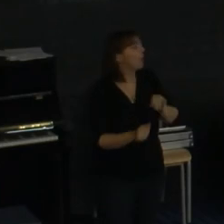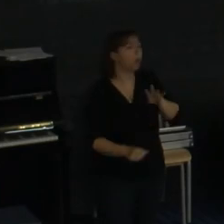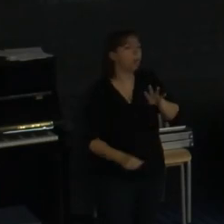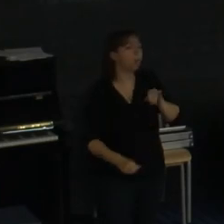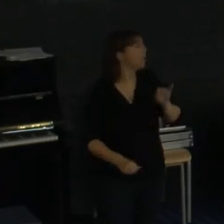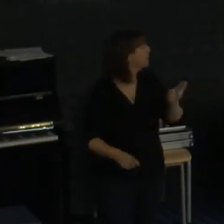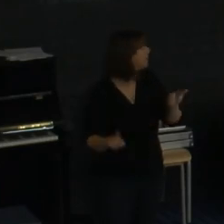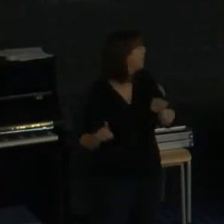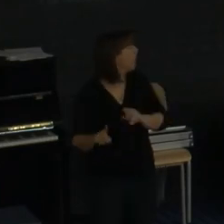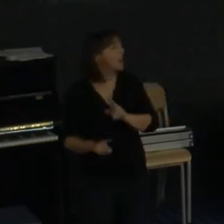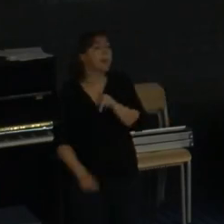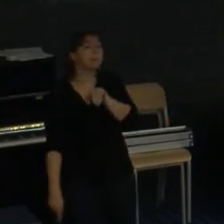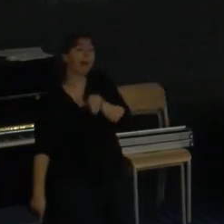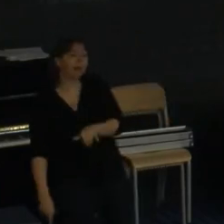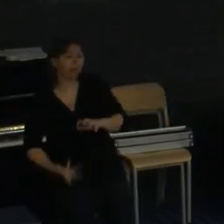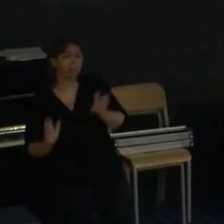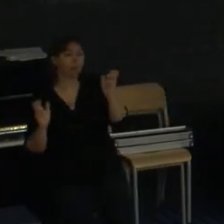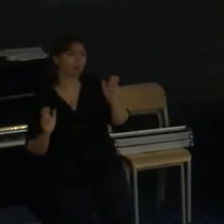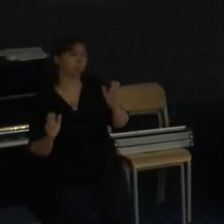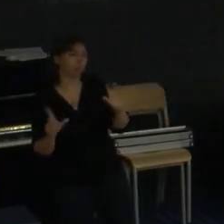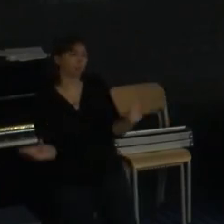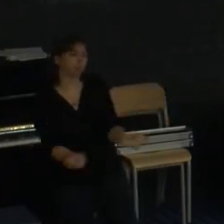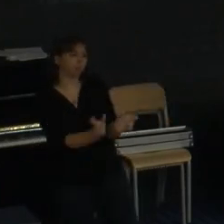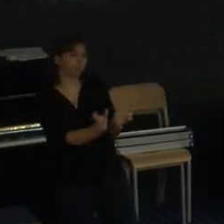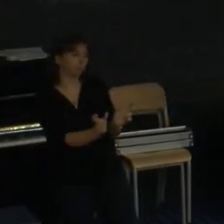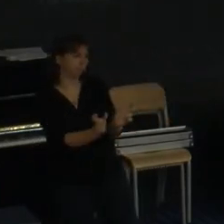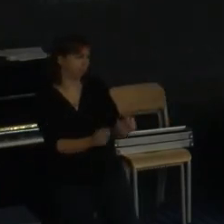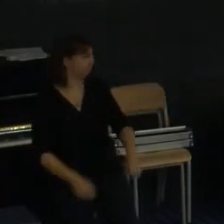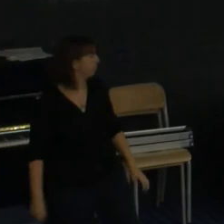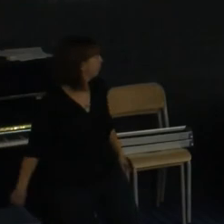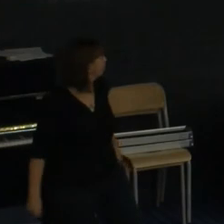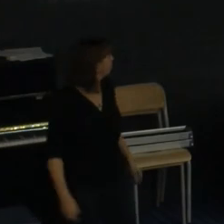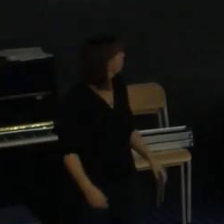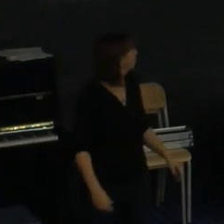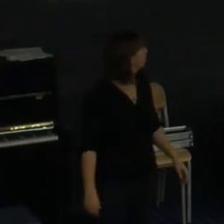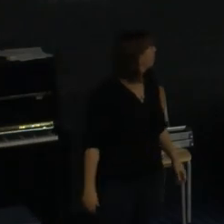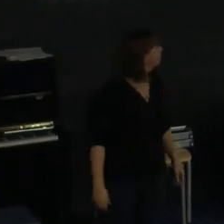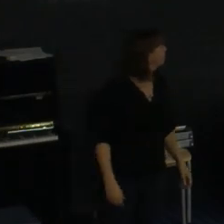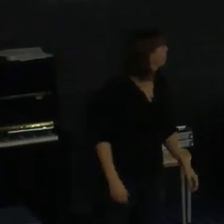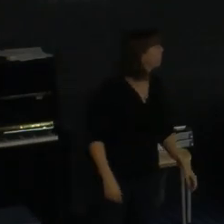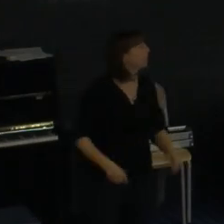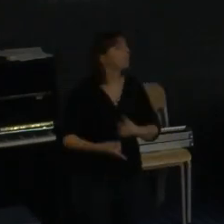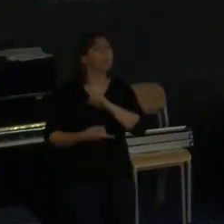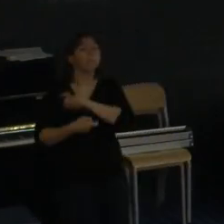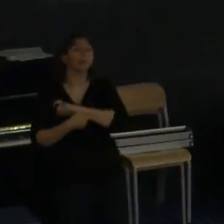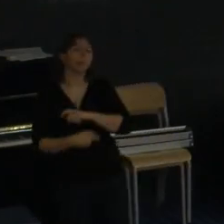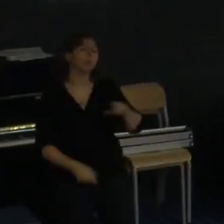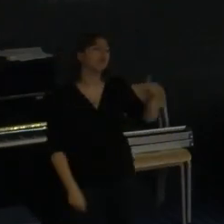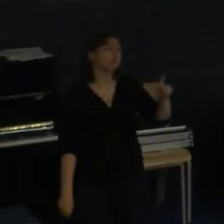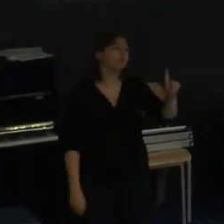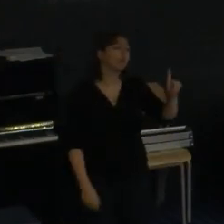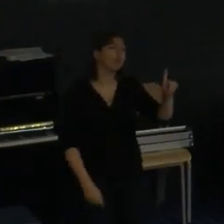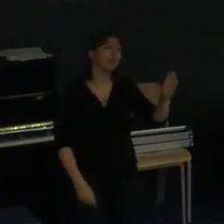les symboles de débugage, et voilà. Alors, qu'est-ce qu'on peut faire avec Python plus GDB? En